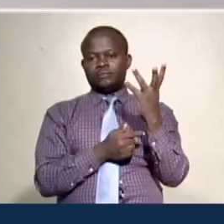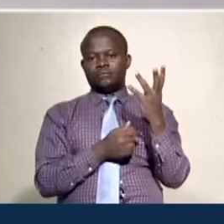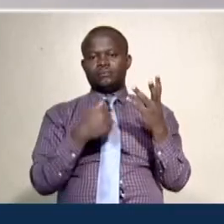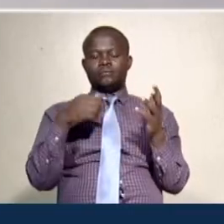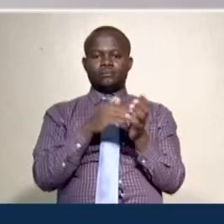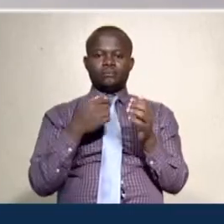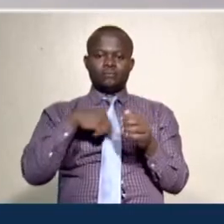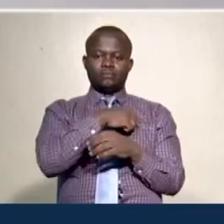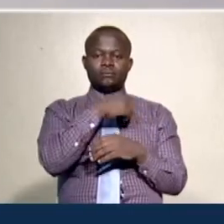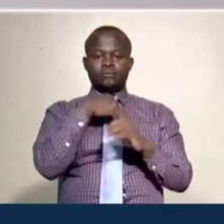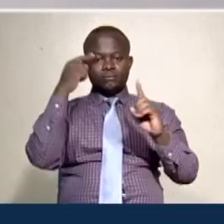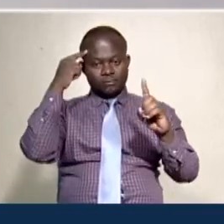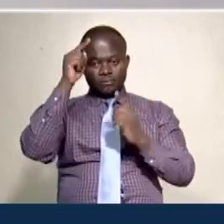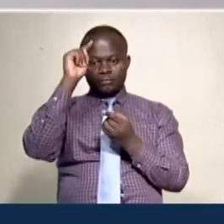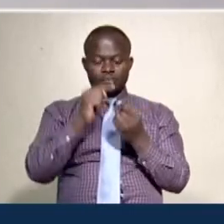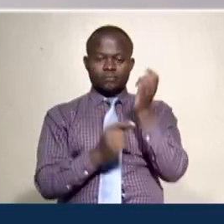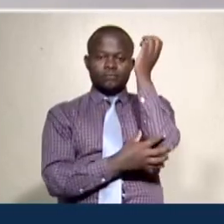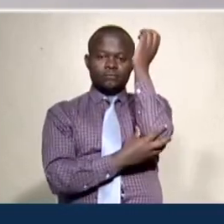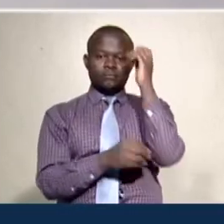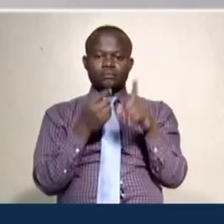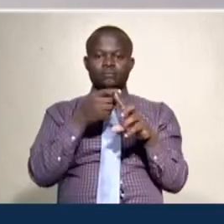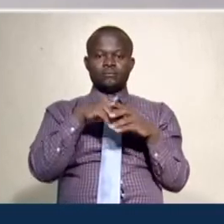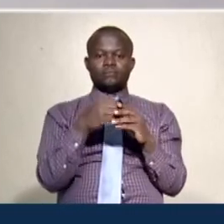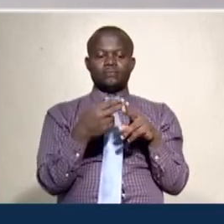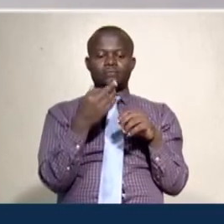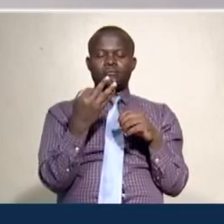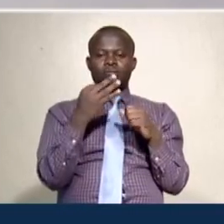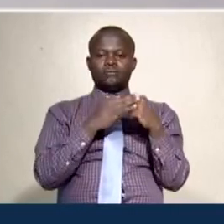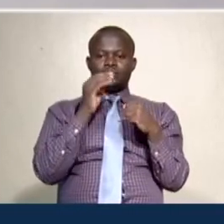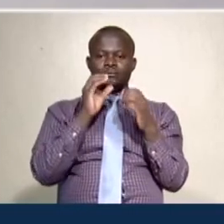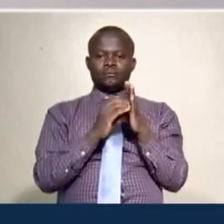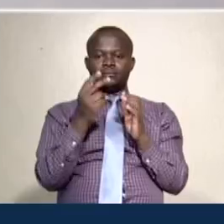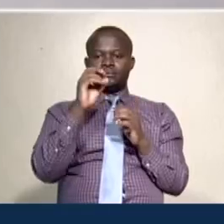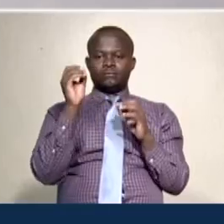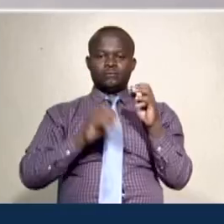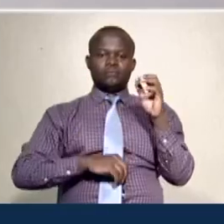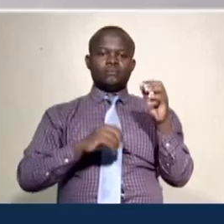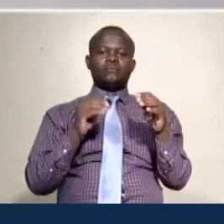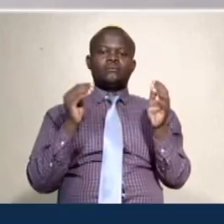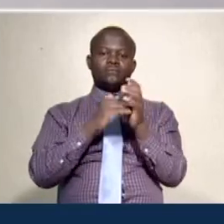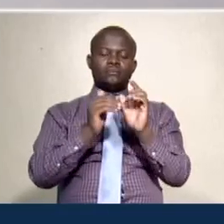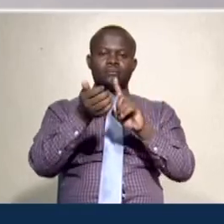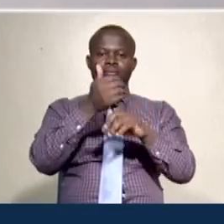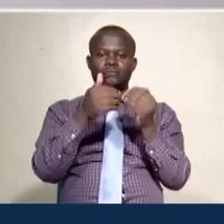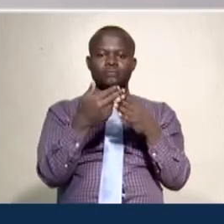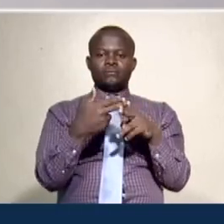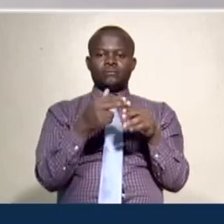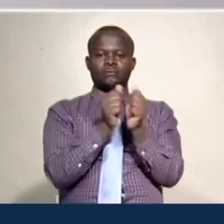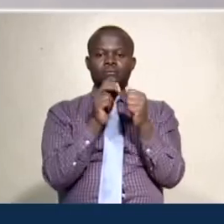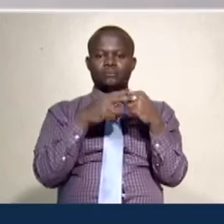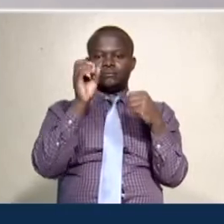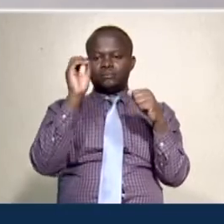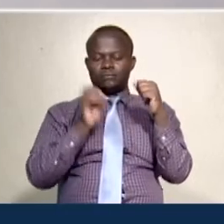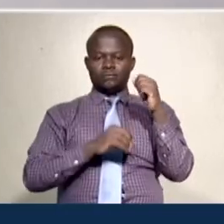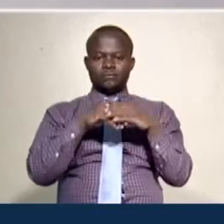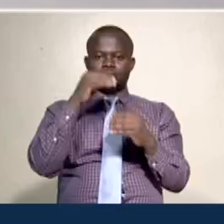Dufite intego yo kugabanya ubukene bukava kuri iki cya 38 n'ibice 2% tukaba twagera kuri 17%